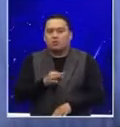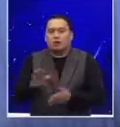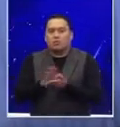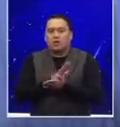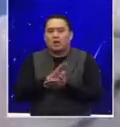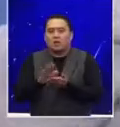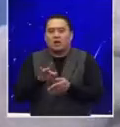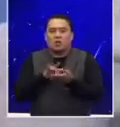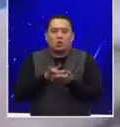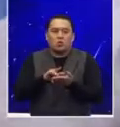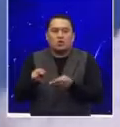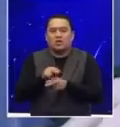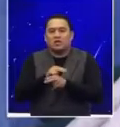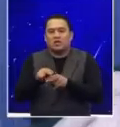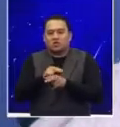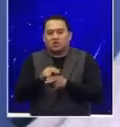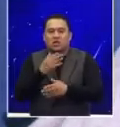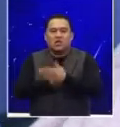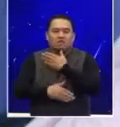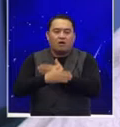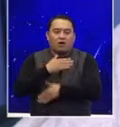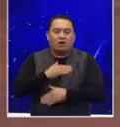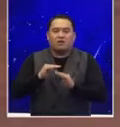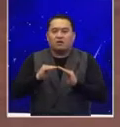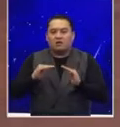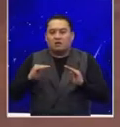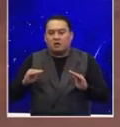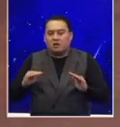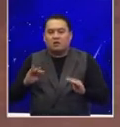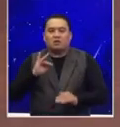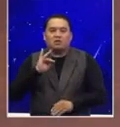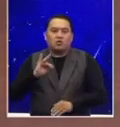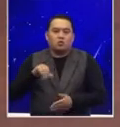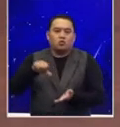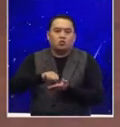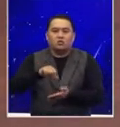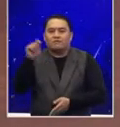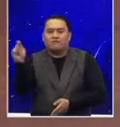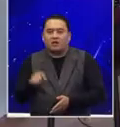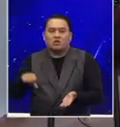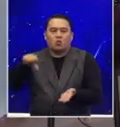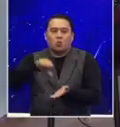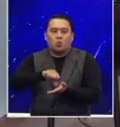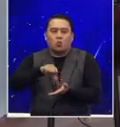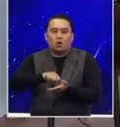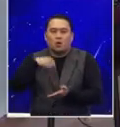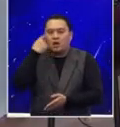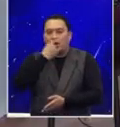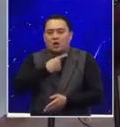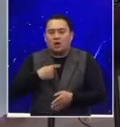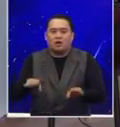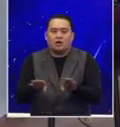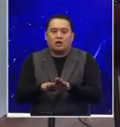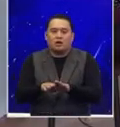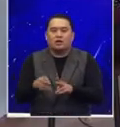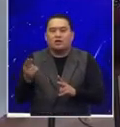бесплатно санаторно-курортное лечение получают инвалиды, дети с ограниченными возможностями, участники Великой Отечественной войны и лица, приравненные к ним по